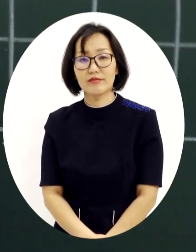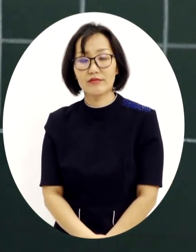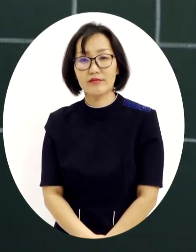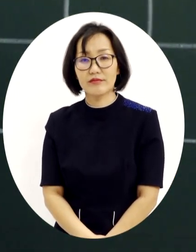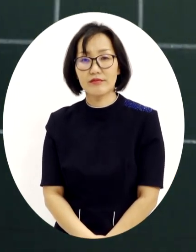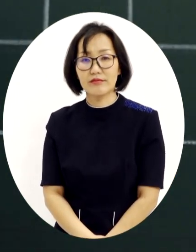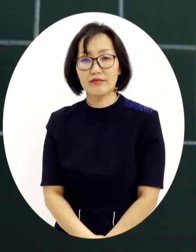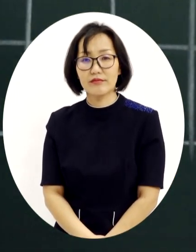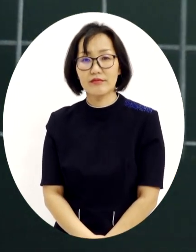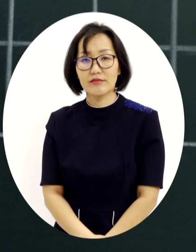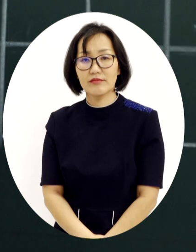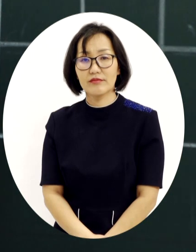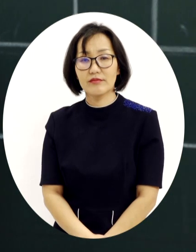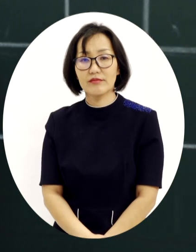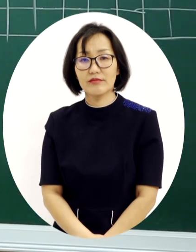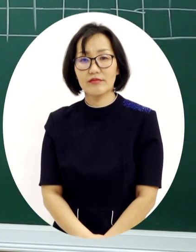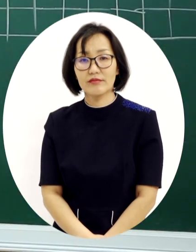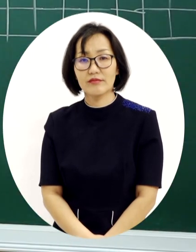Дөрөв.